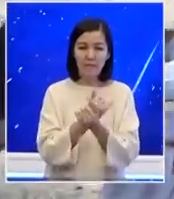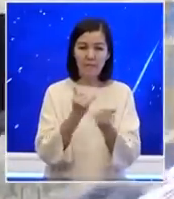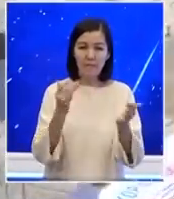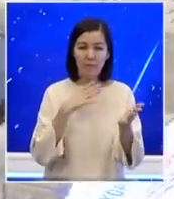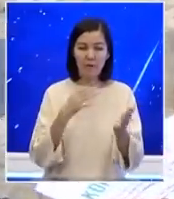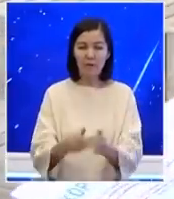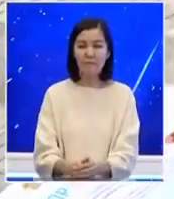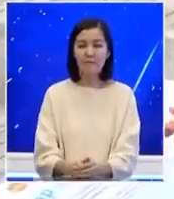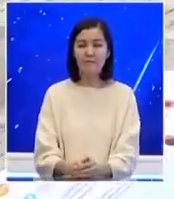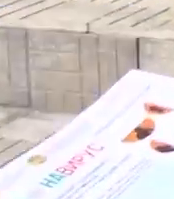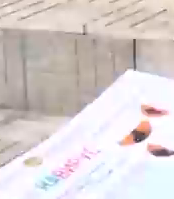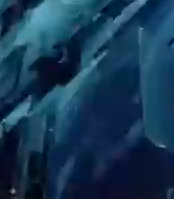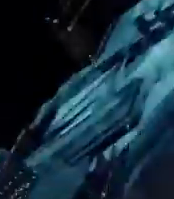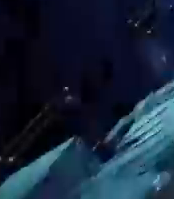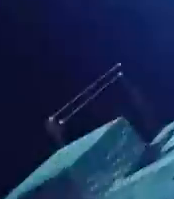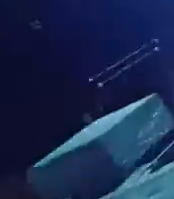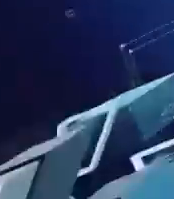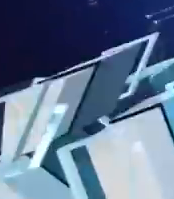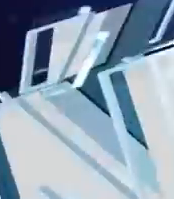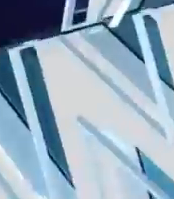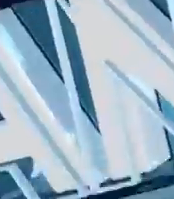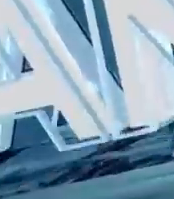арнасы, Алакөл ауданынан.